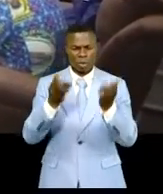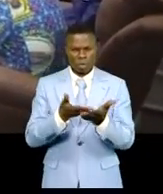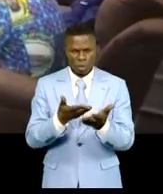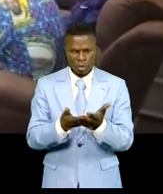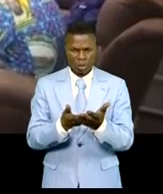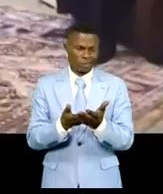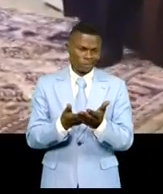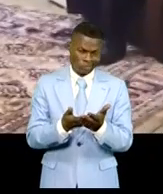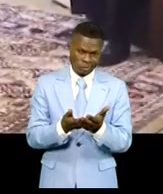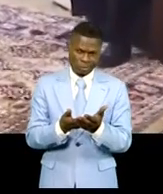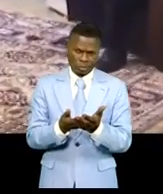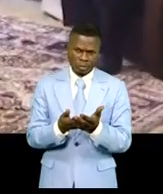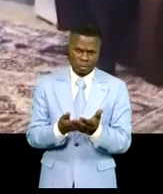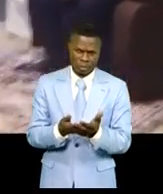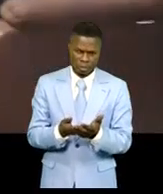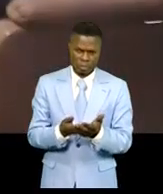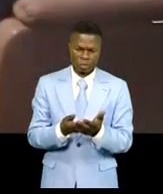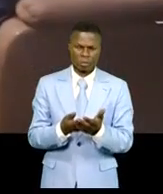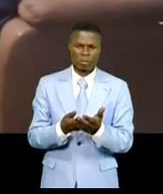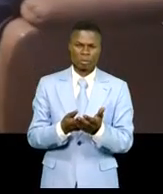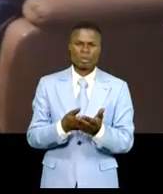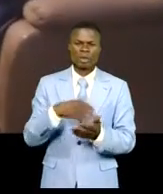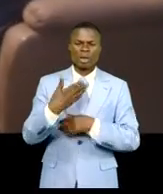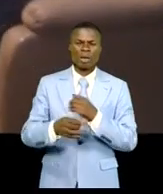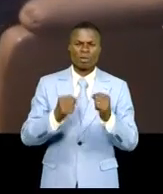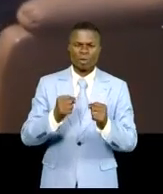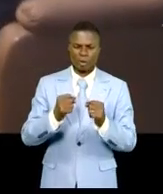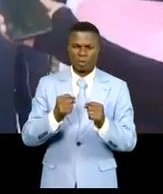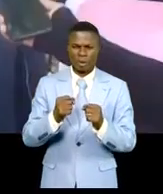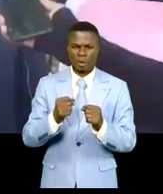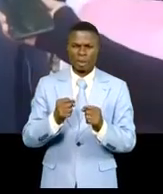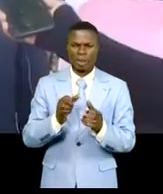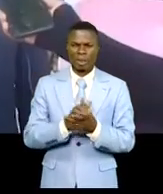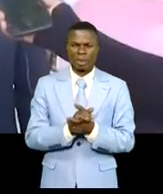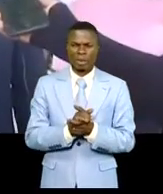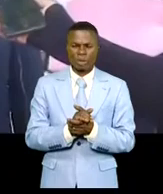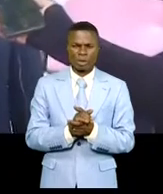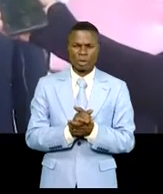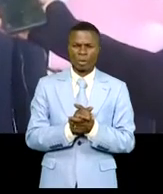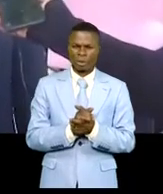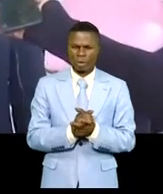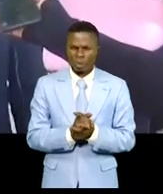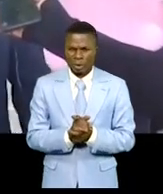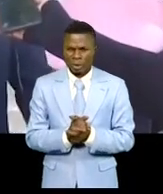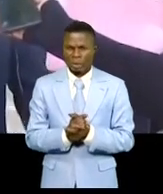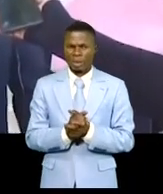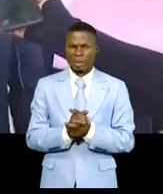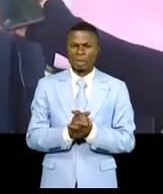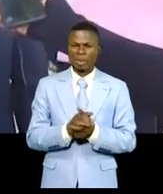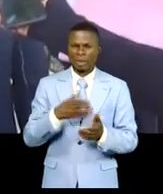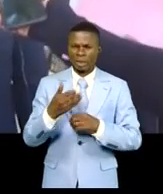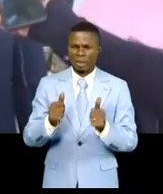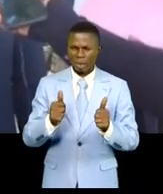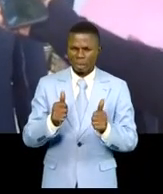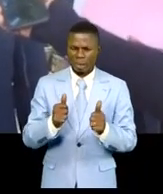cette province. C'est pourquoi nous sommes venus lui présenter des civilités, comme à l'accoutumance, et on vit aussi de lui présenter